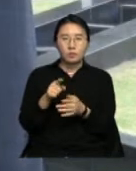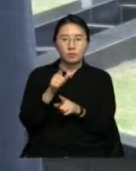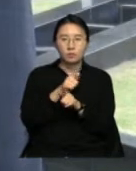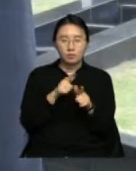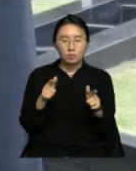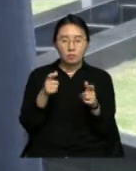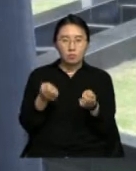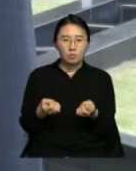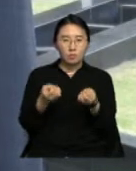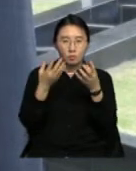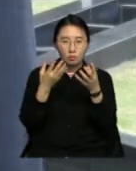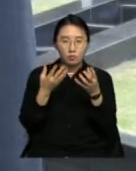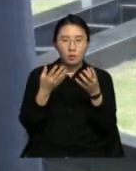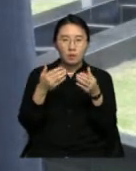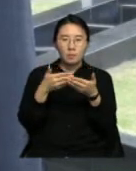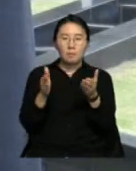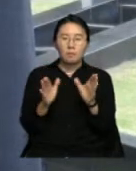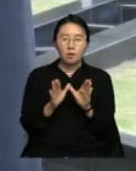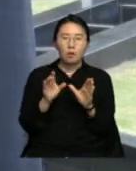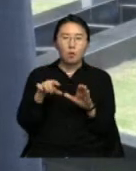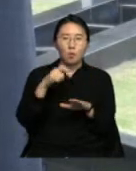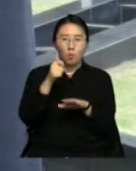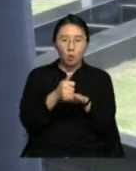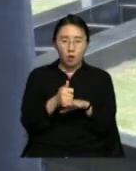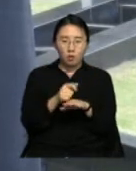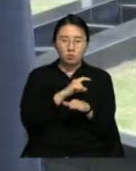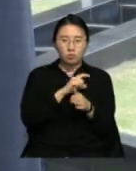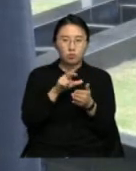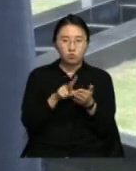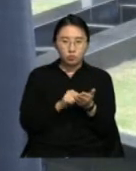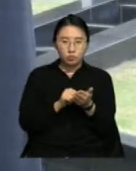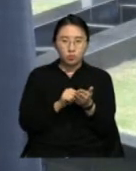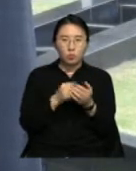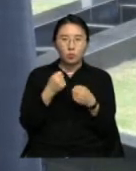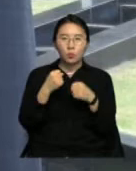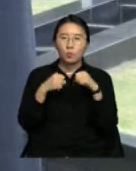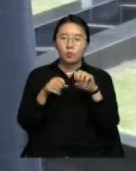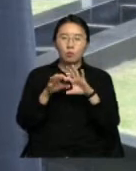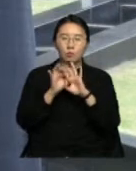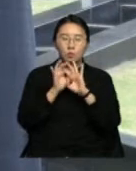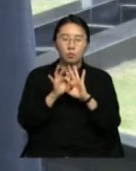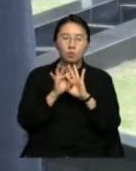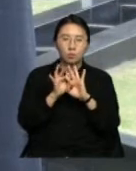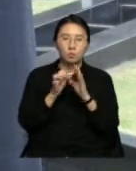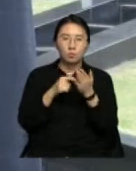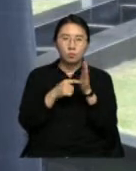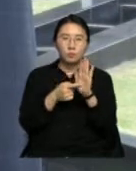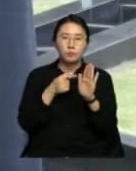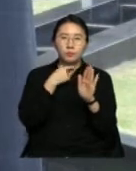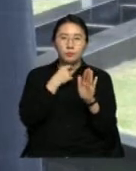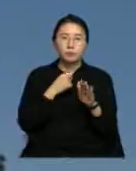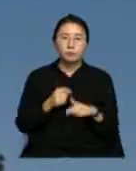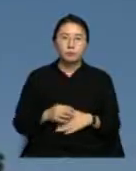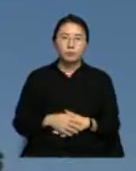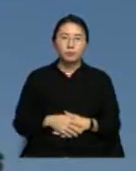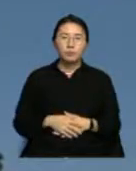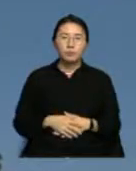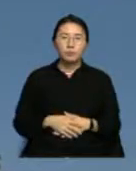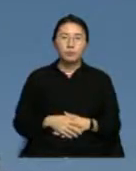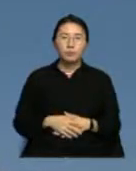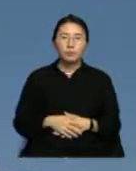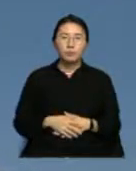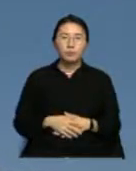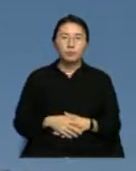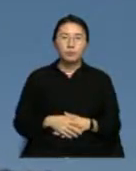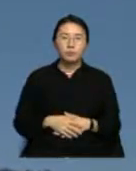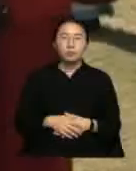퍼레이드 및 백제 마을에서 왕들을 주제로 한 공연을 통해서 나타내고자 하였습니다. 이 밖에